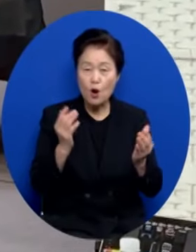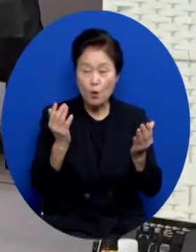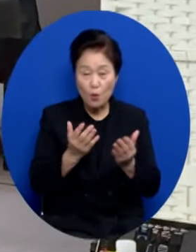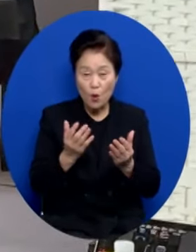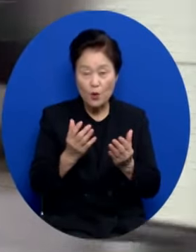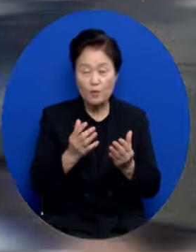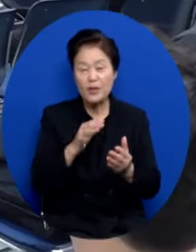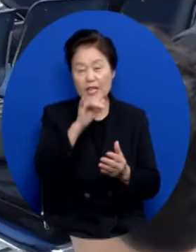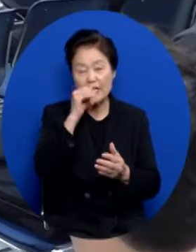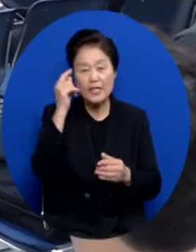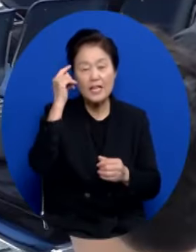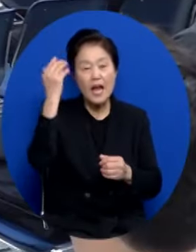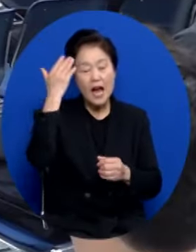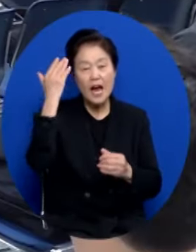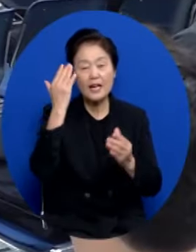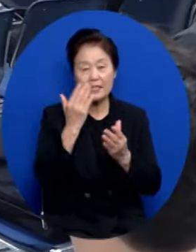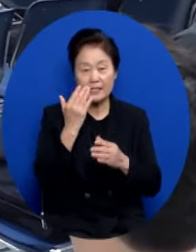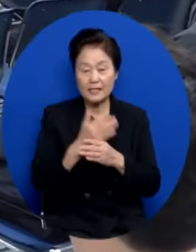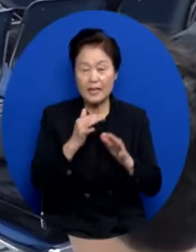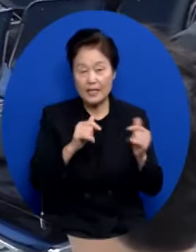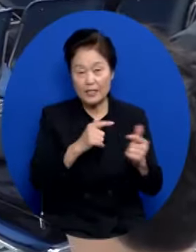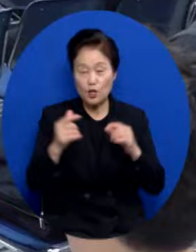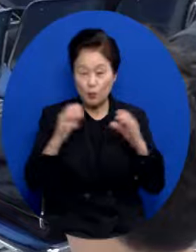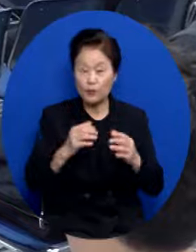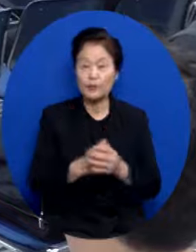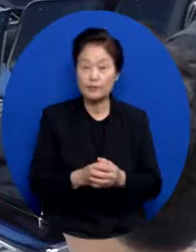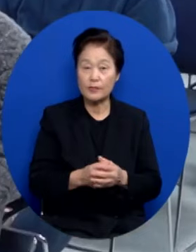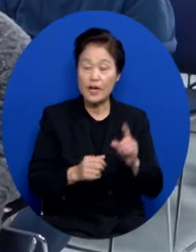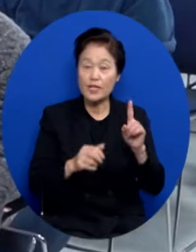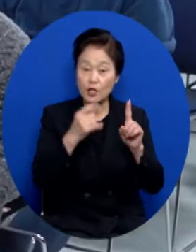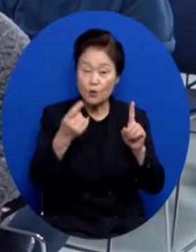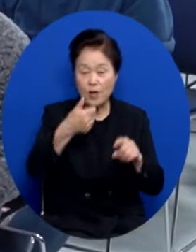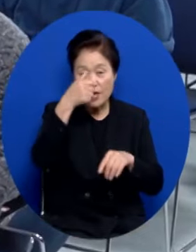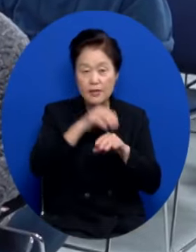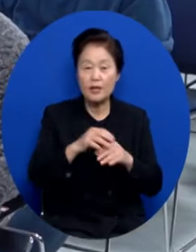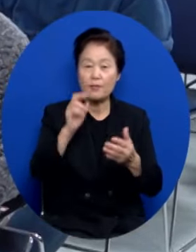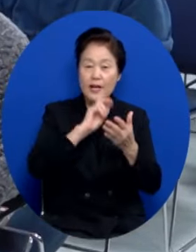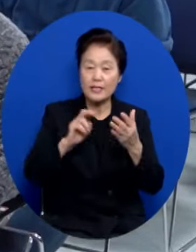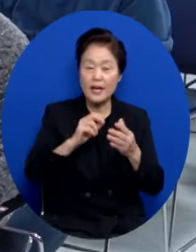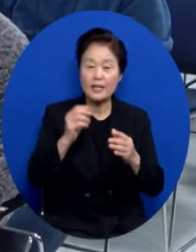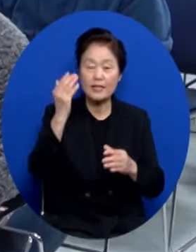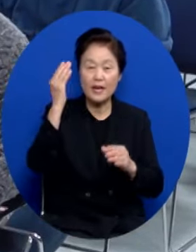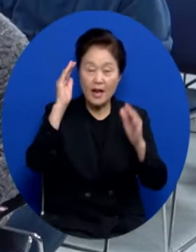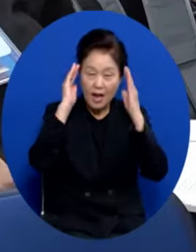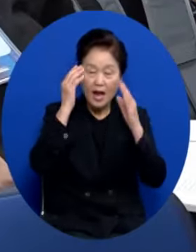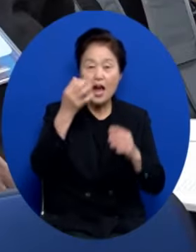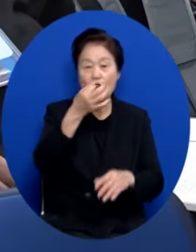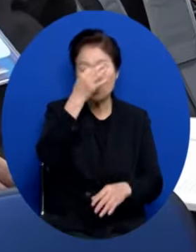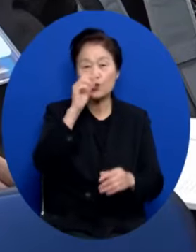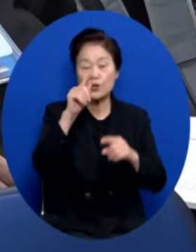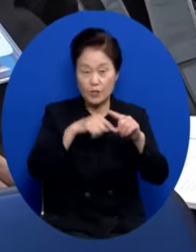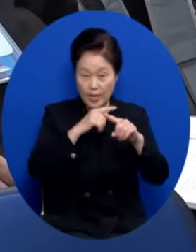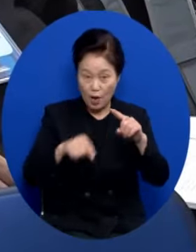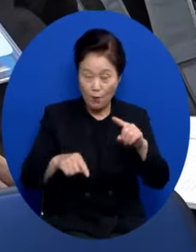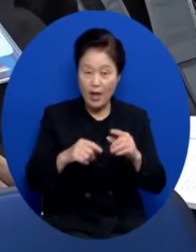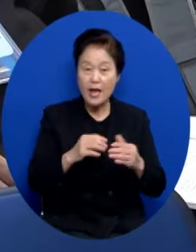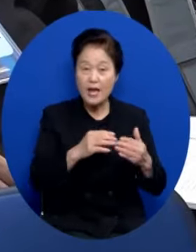한자리에 모였습니다. 예배사역자연합이 마련한 제1회 예배찬양학술대회. 예배사역자연합